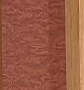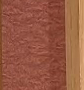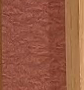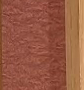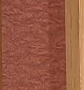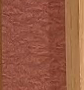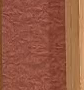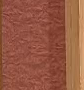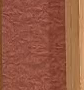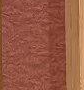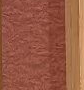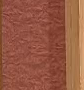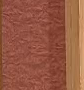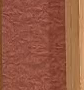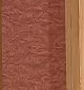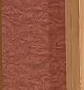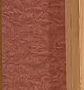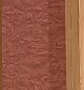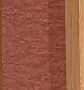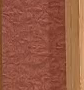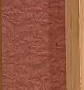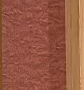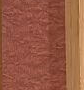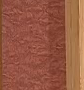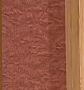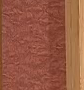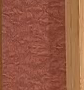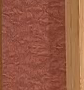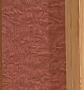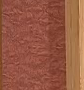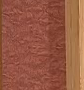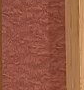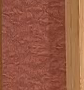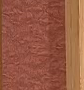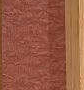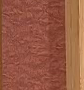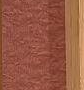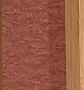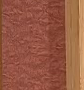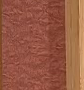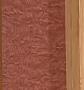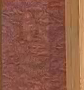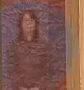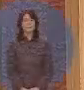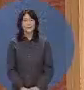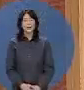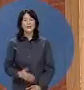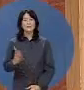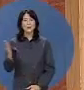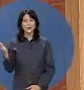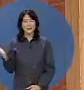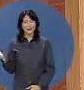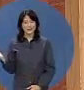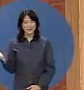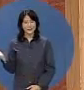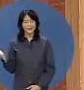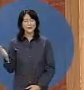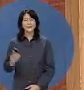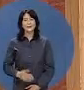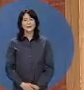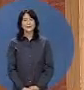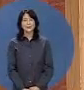日に行われたフローラムオータムイベントの様子をお送りします。では初めの話題です